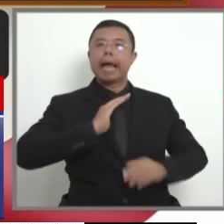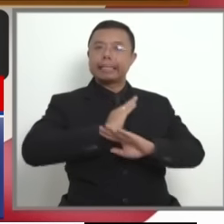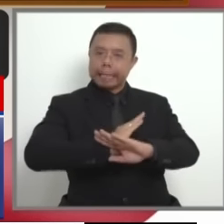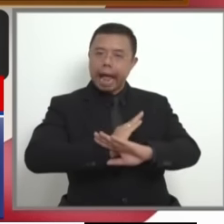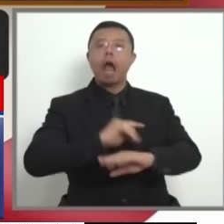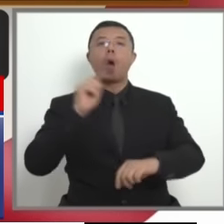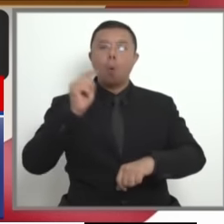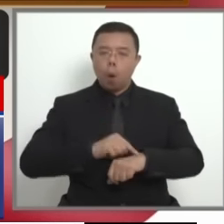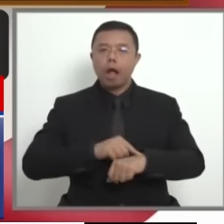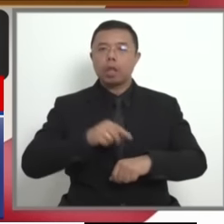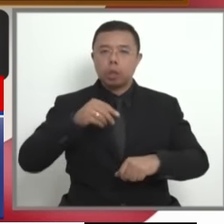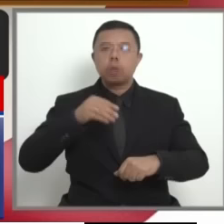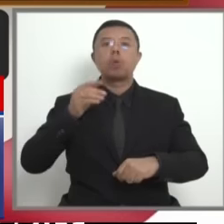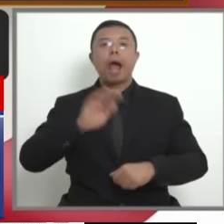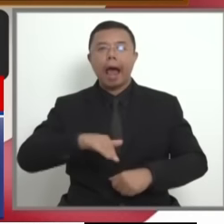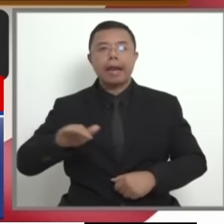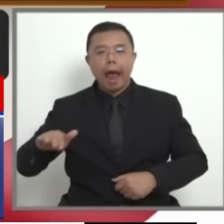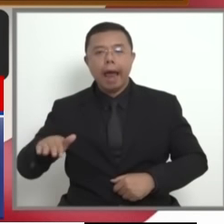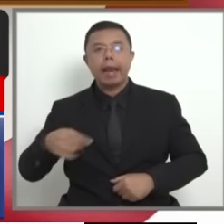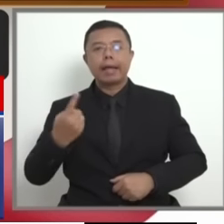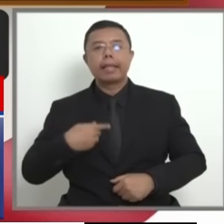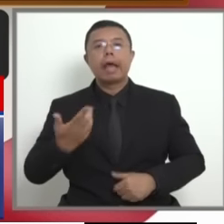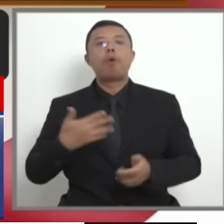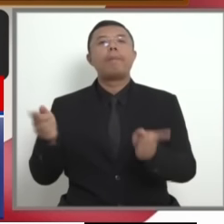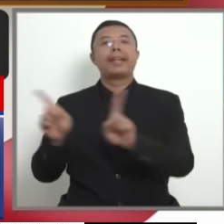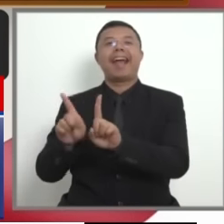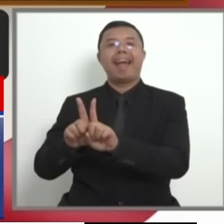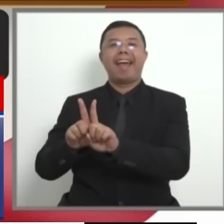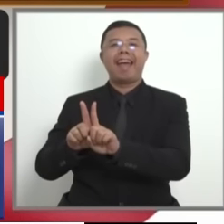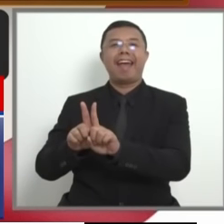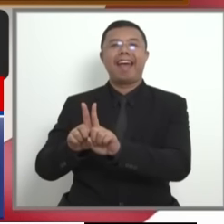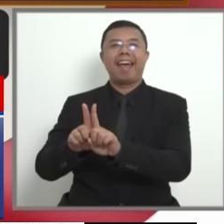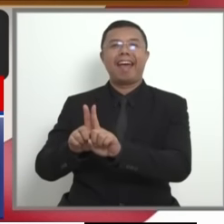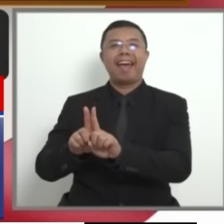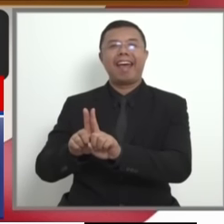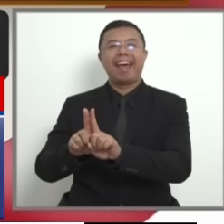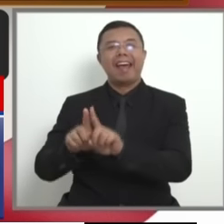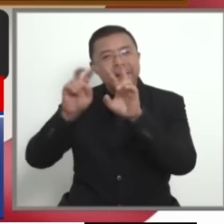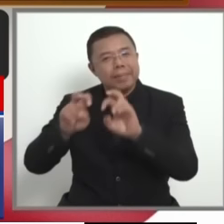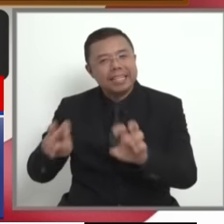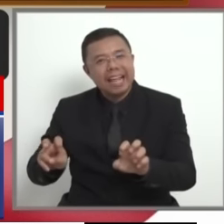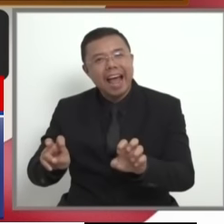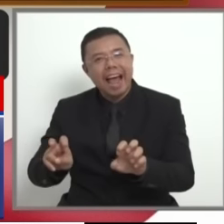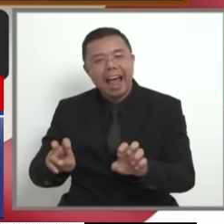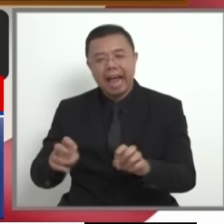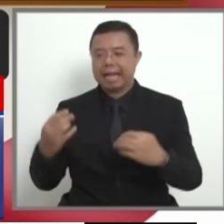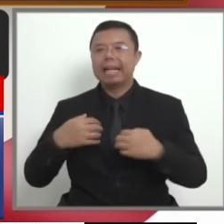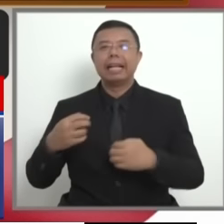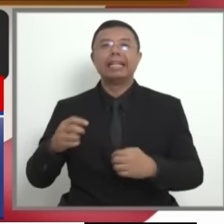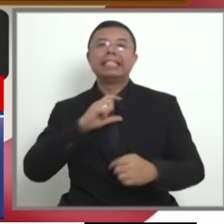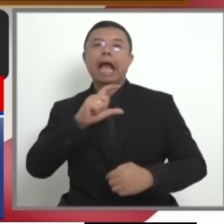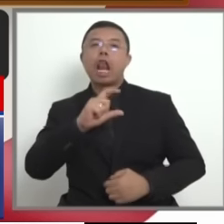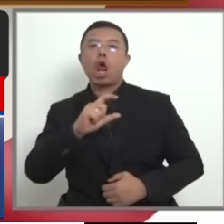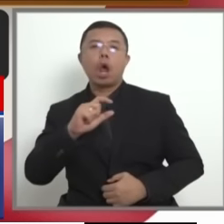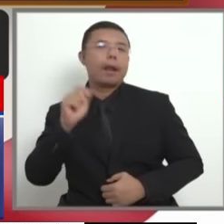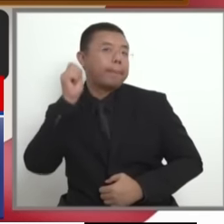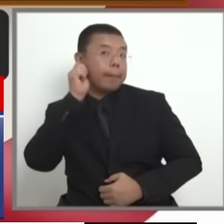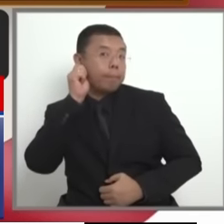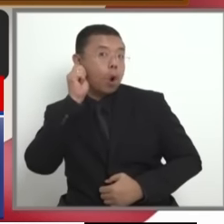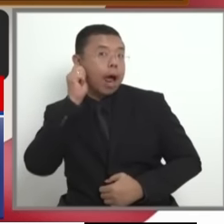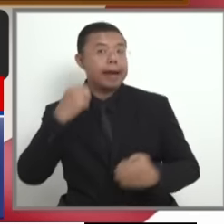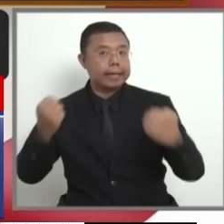pada saat anak-anak mau anak-anak kita mau menikah Pak periksa apa kesehatan si calon pengantin